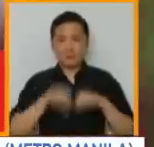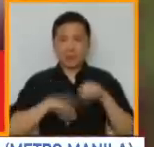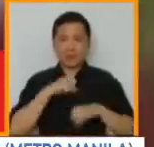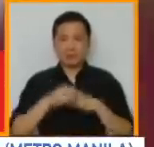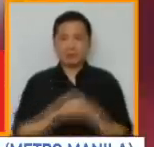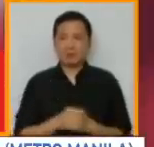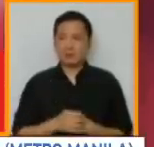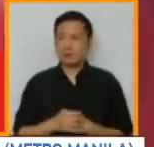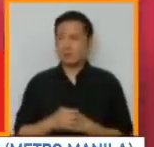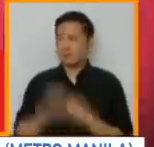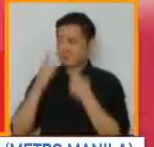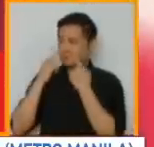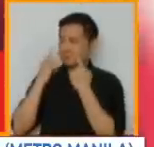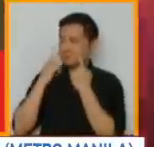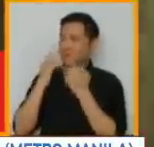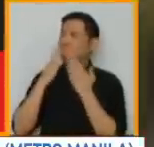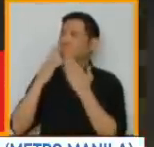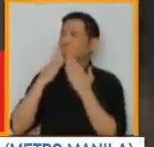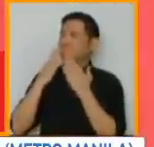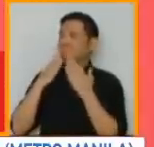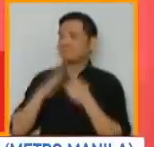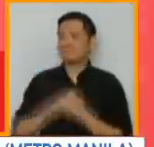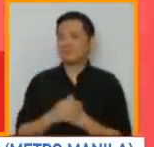Okay. Oo, sa'yo yan.